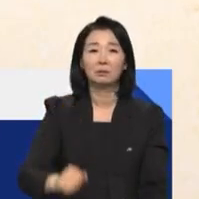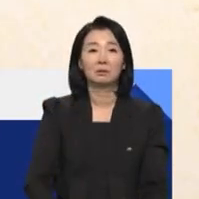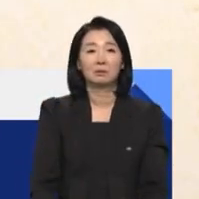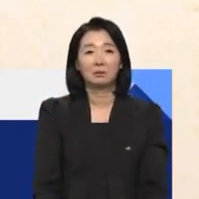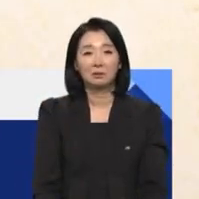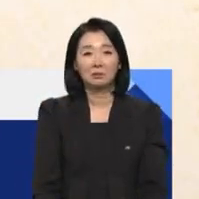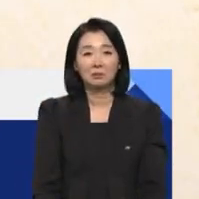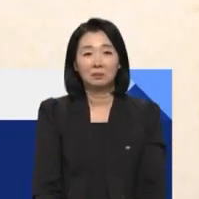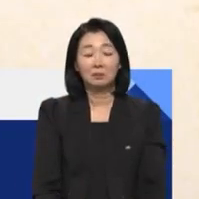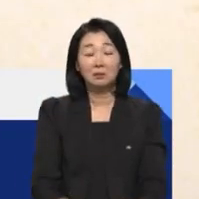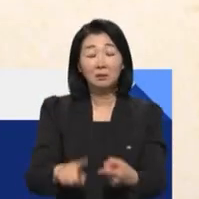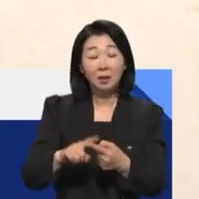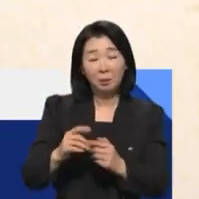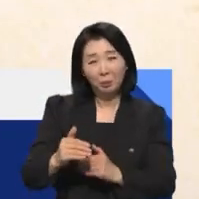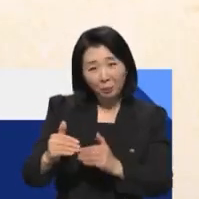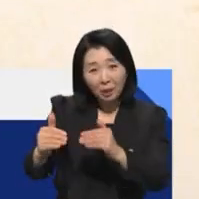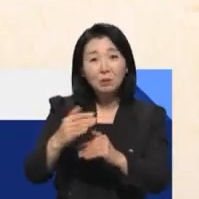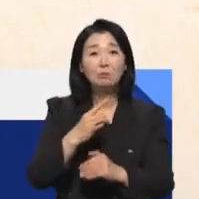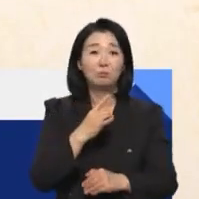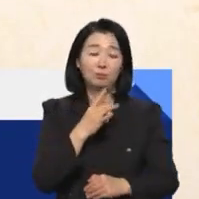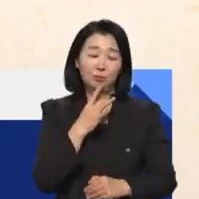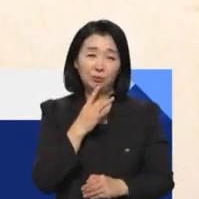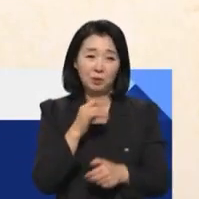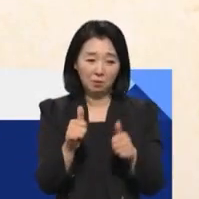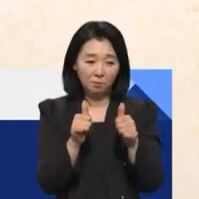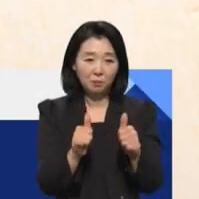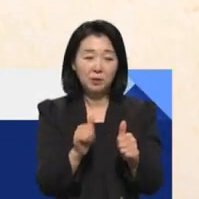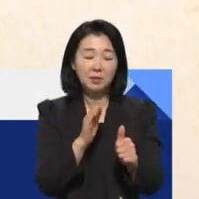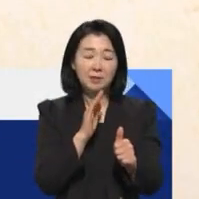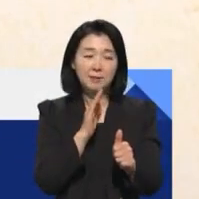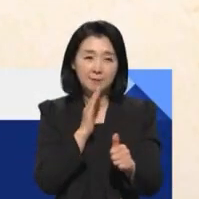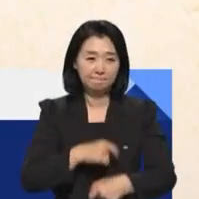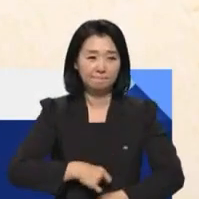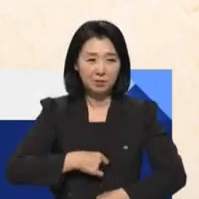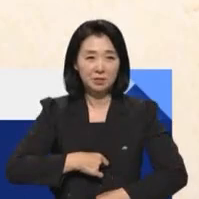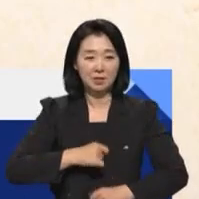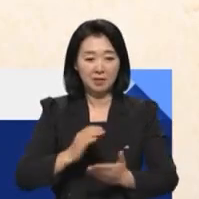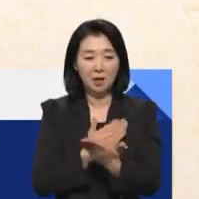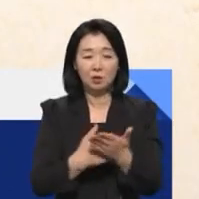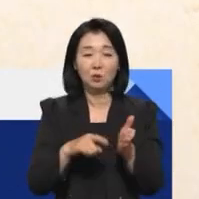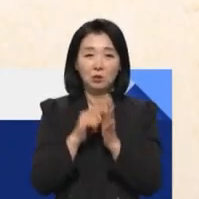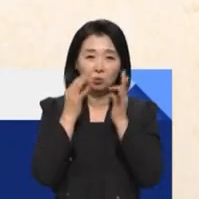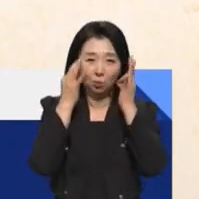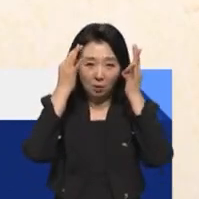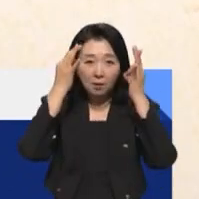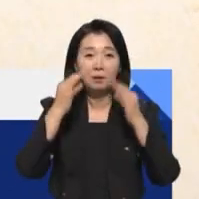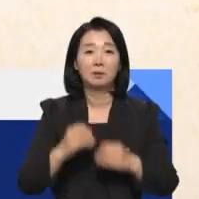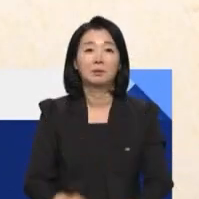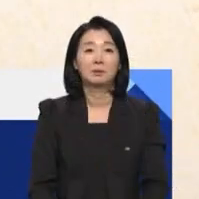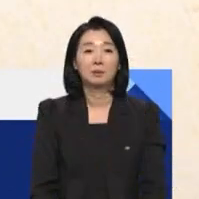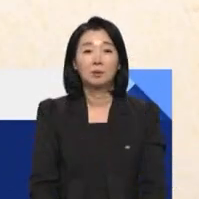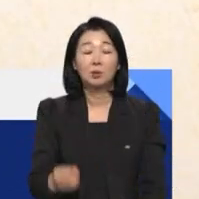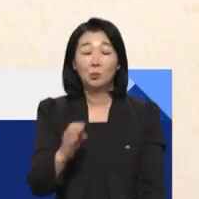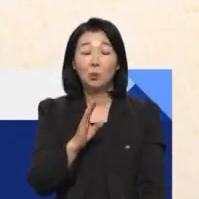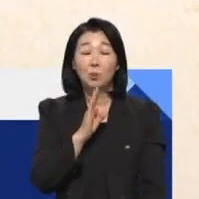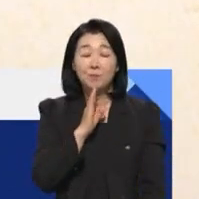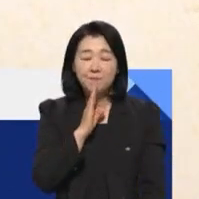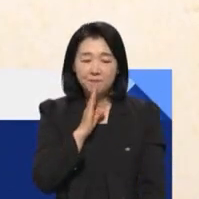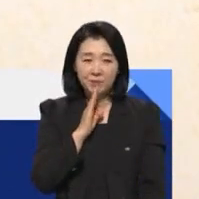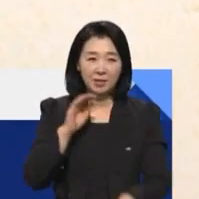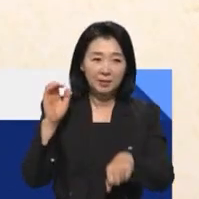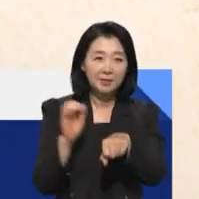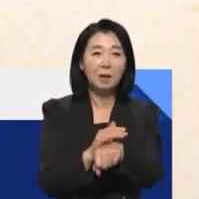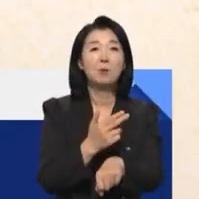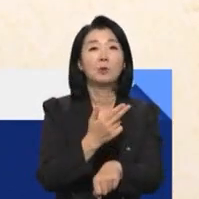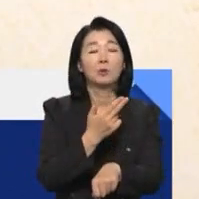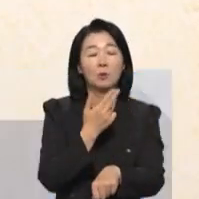정해진 기소였지만 법정에서 진실을 가리기 위해서 최선을 다할 것이고 결국 명명백백하게 진실이 드러날